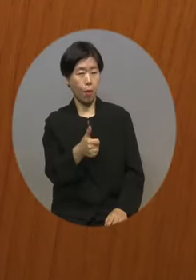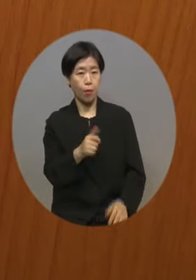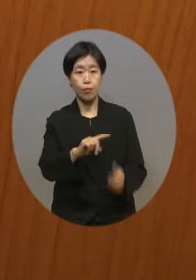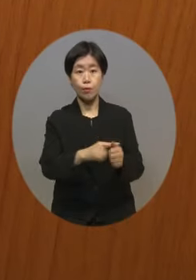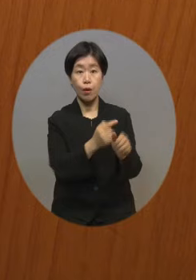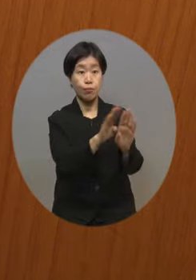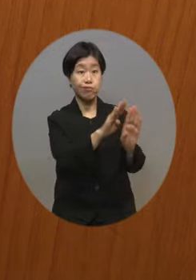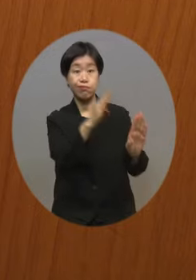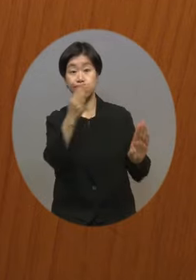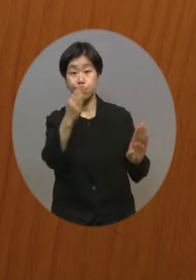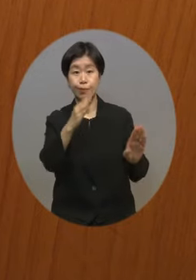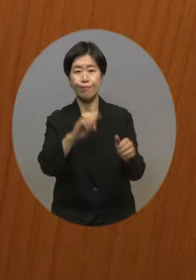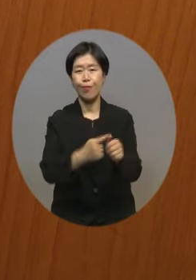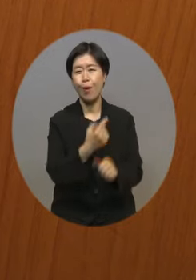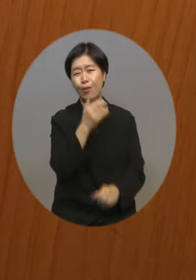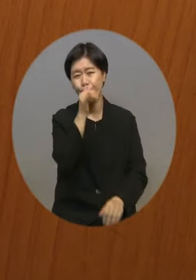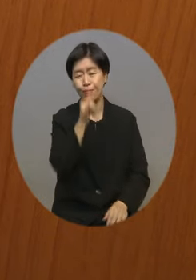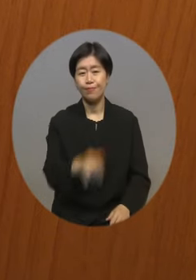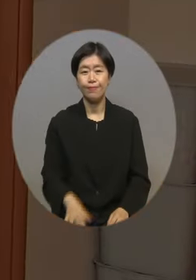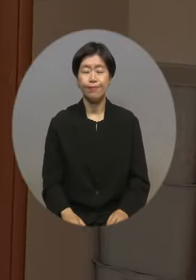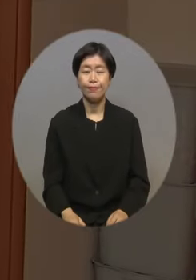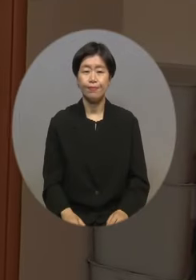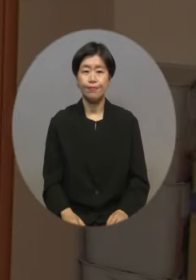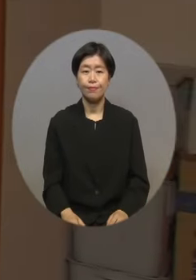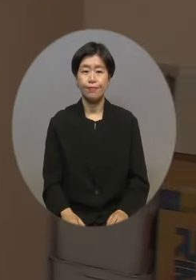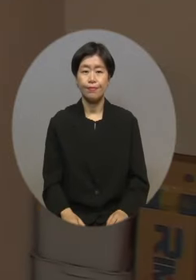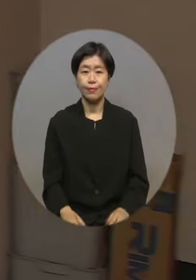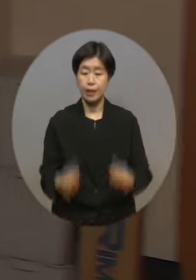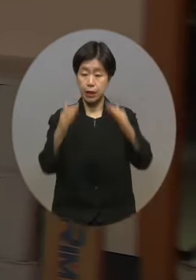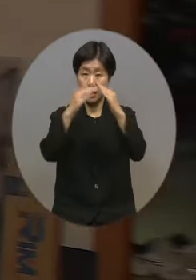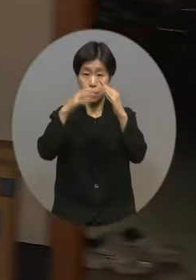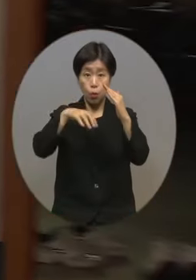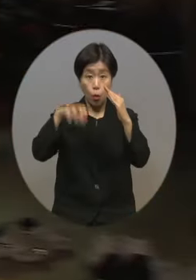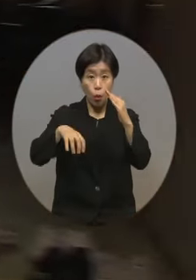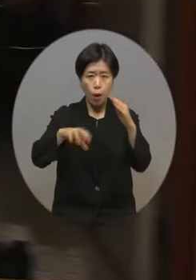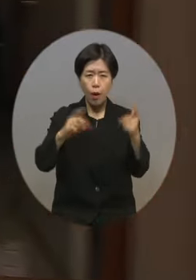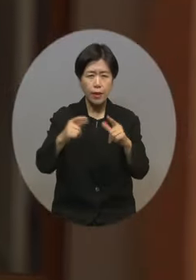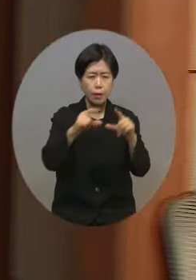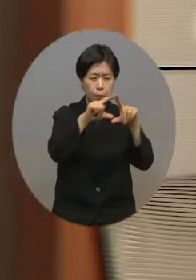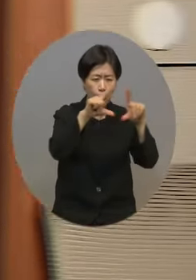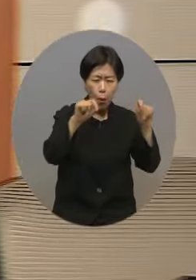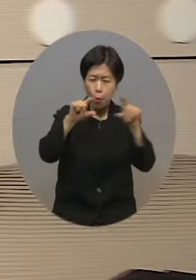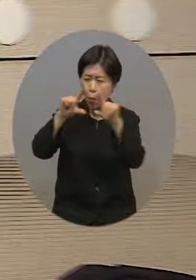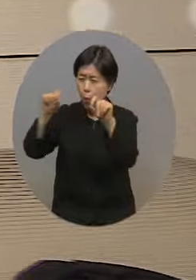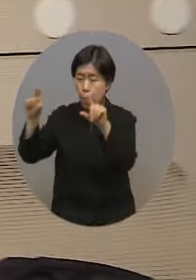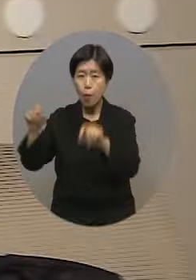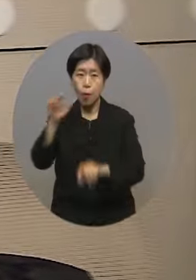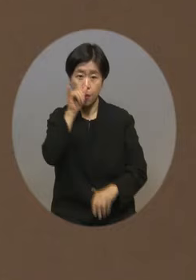간편하게 현관문을 열 수 있습니다. 집 안에는 다양한 몰딩이 이어져 있습니다.